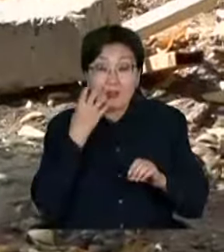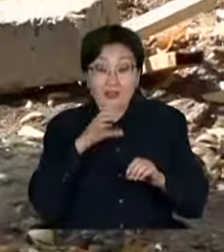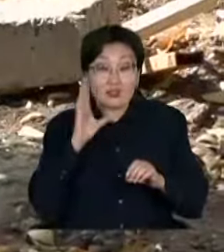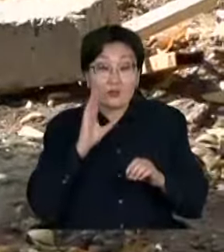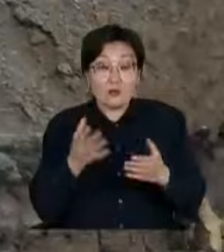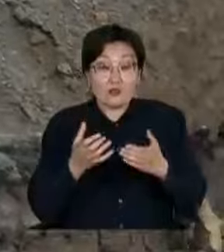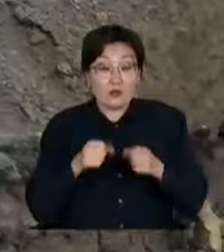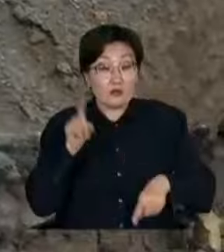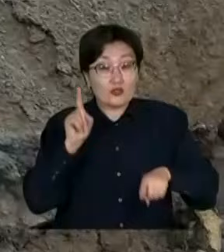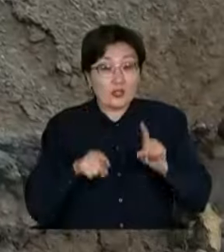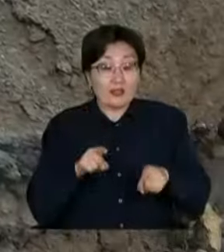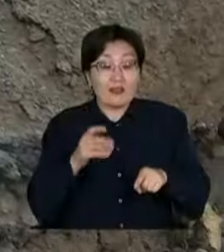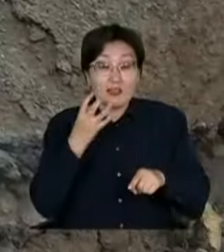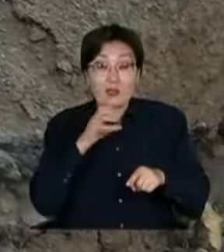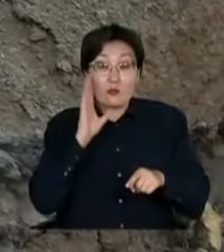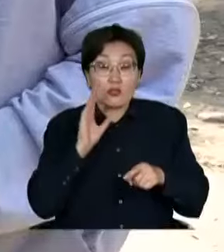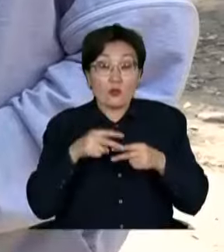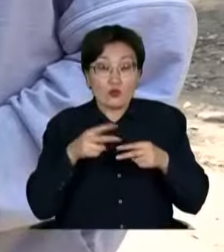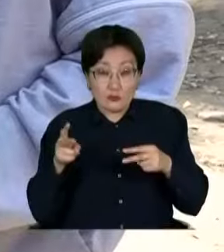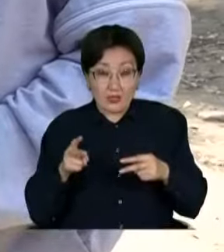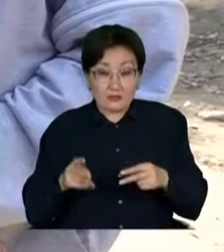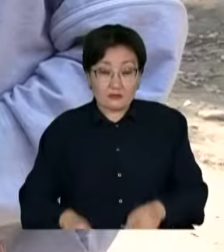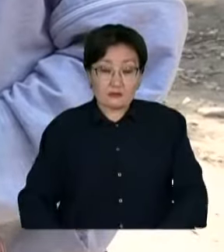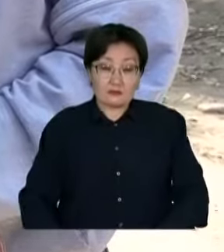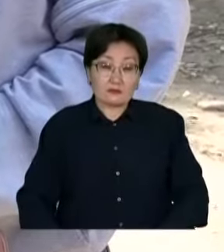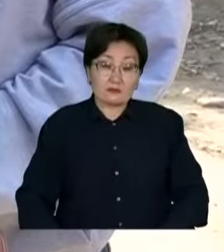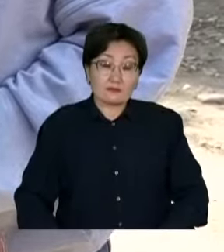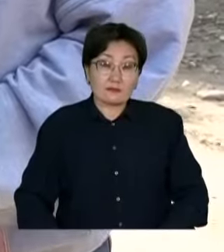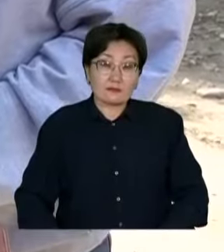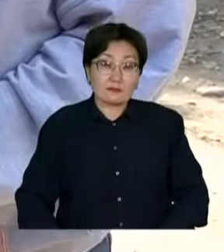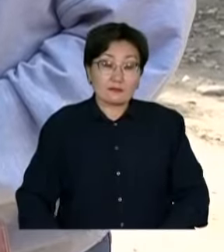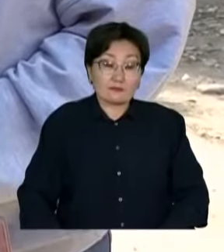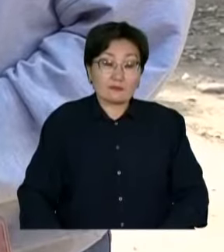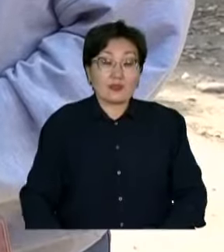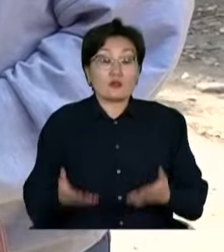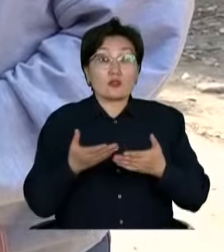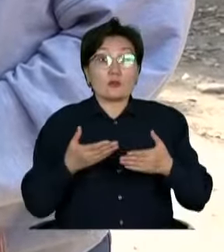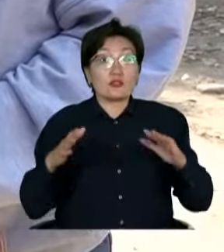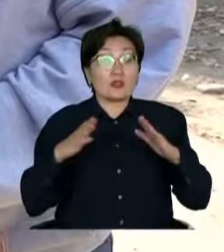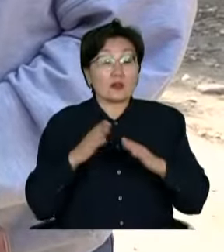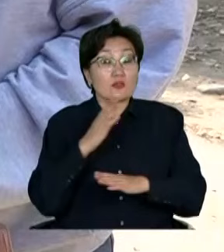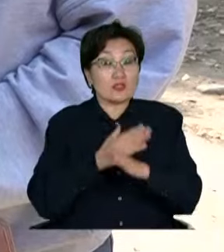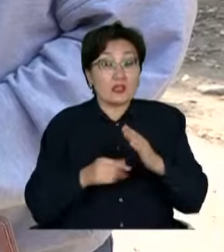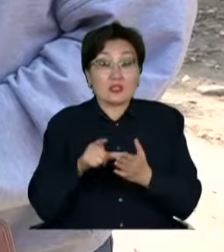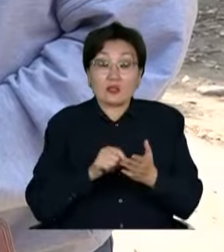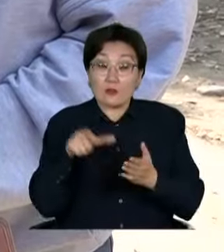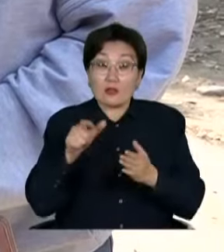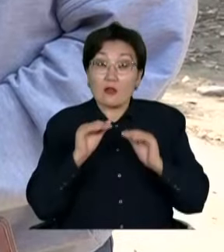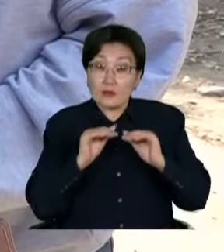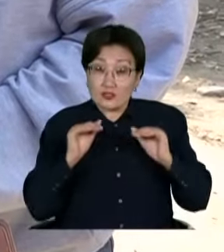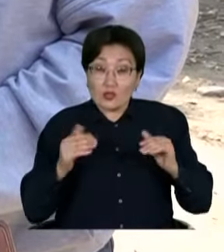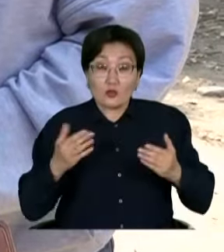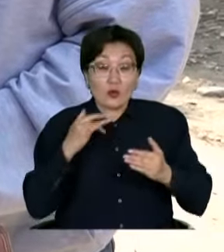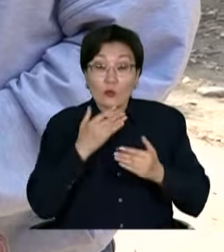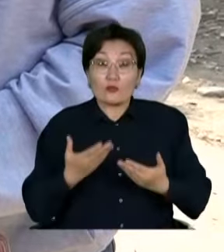ара тұра оның да өшіп қалатынын айтады. В нашем доме очень много инвалидов, пенсионеров. Біздің үйде мүгедектер, зейнеткерлер, кішкентай сәбилер